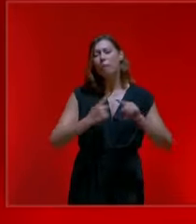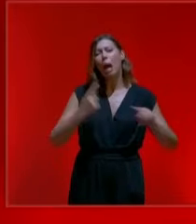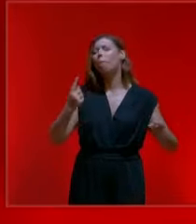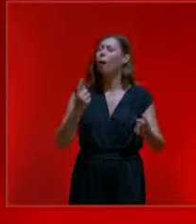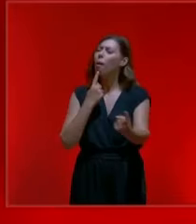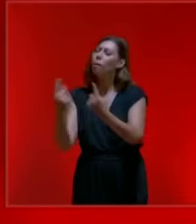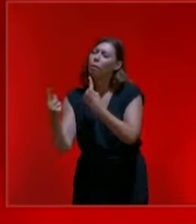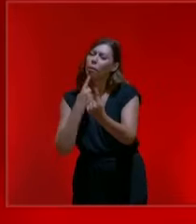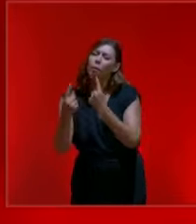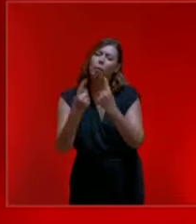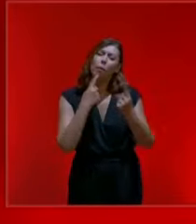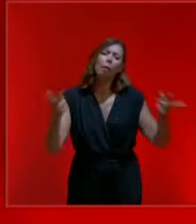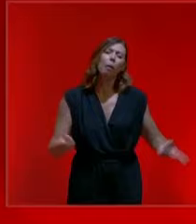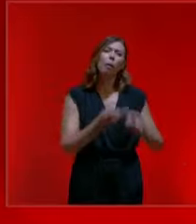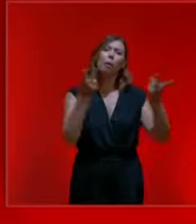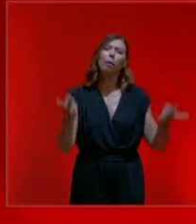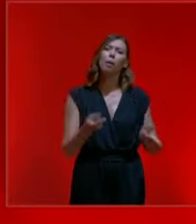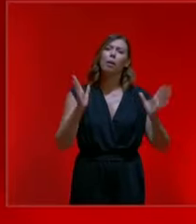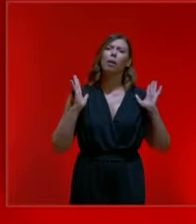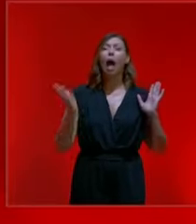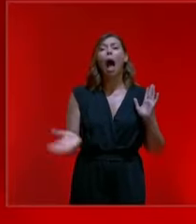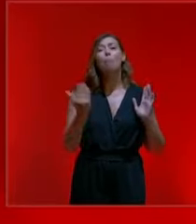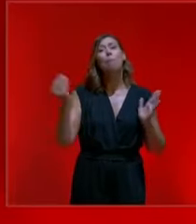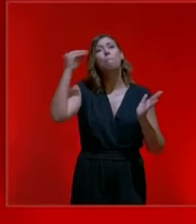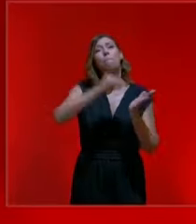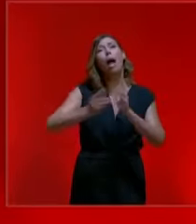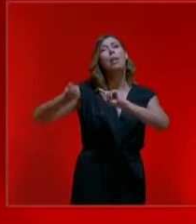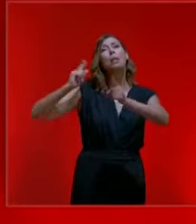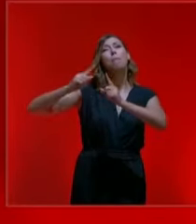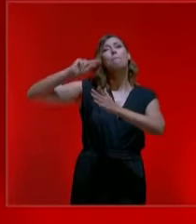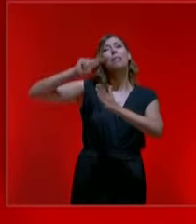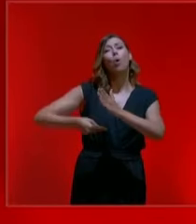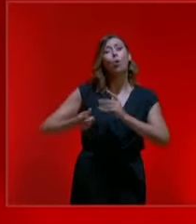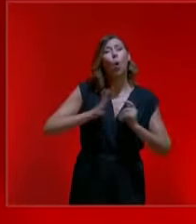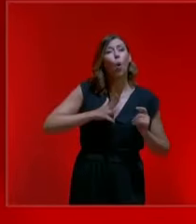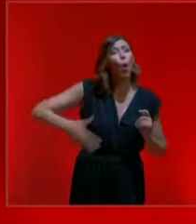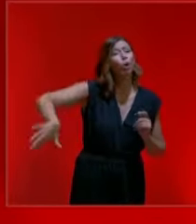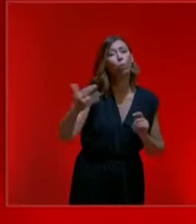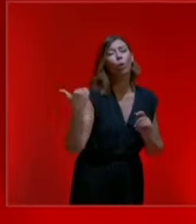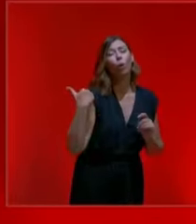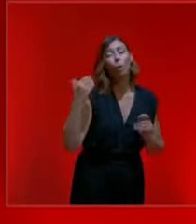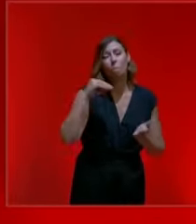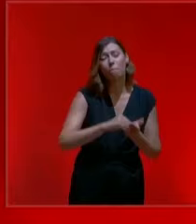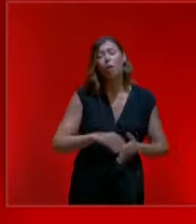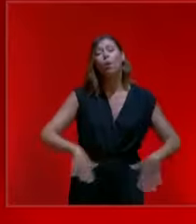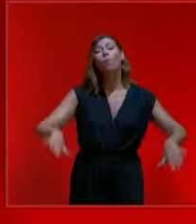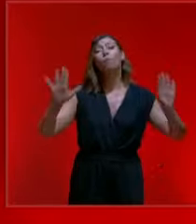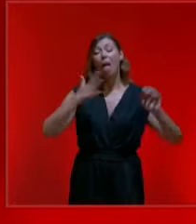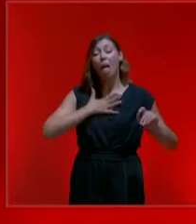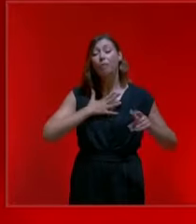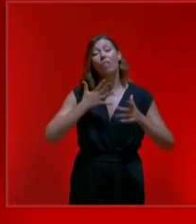να μας ξαναθυμηθεί αν ξαναπέσουμε στα μνημόνια. Είμαστε η παράταξη που ενσωματώνει όλες τις θετικές προσδοκίες